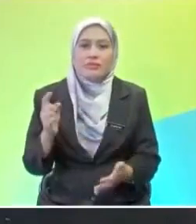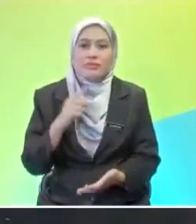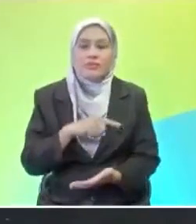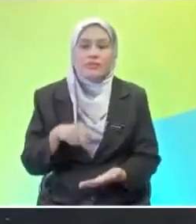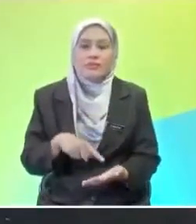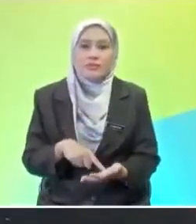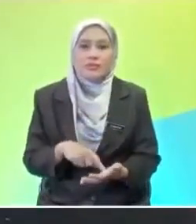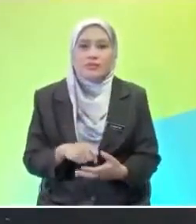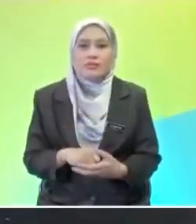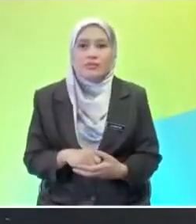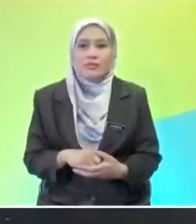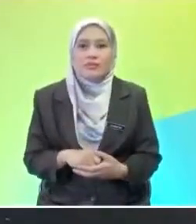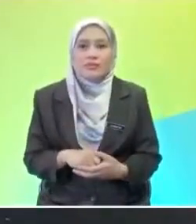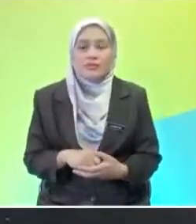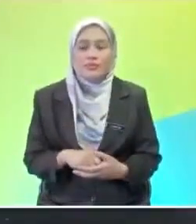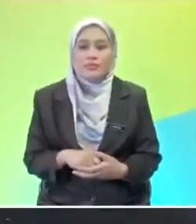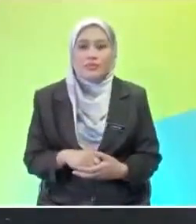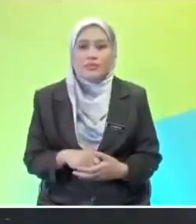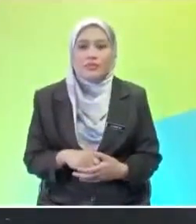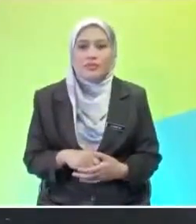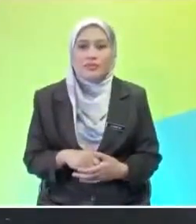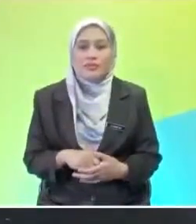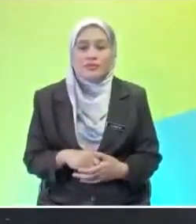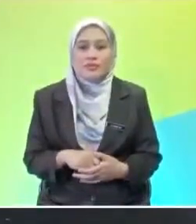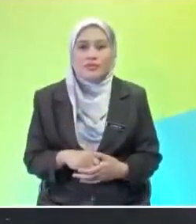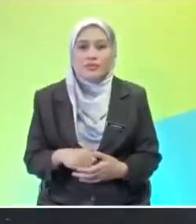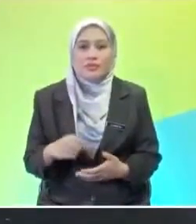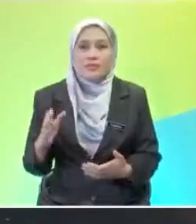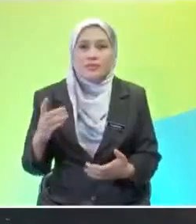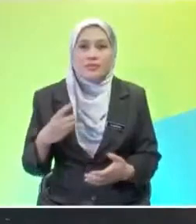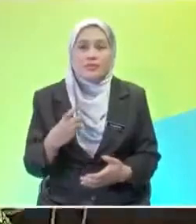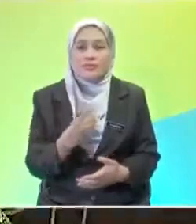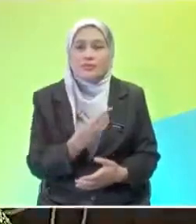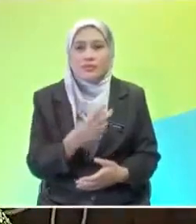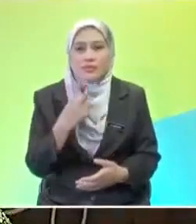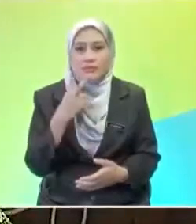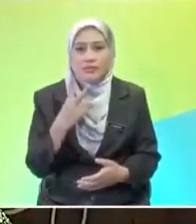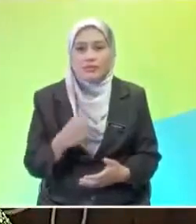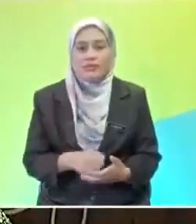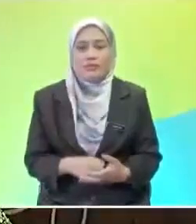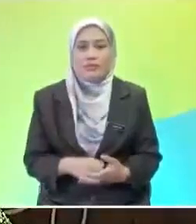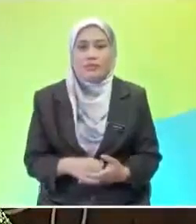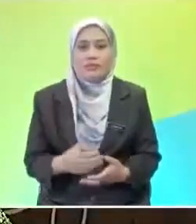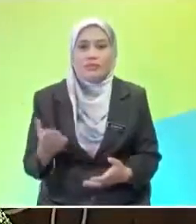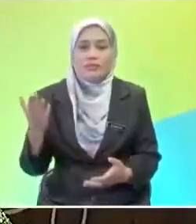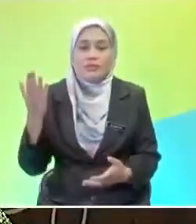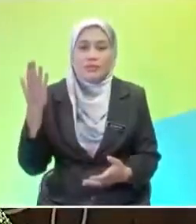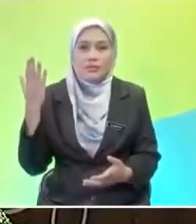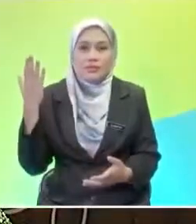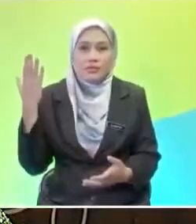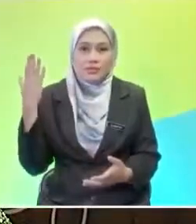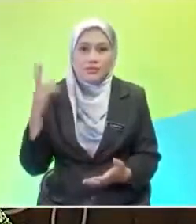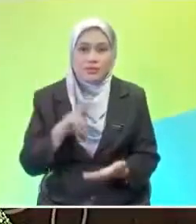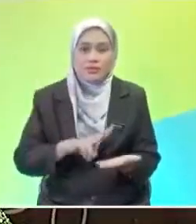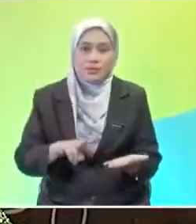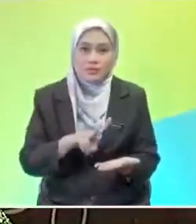mencuba membaca berita. Betul tak cikgu kali ini? Jom kita tengok mereka. Okey, baiklah murid-murid. Tadi jika sebentar tadi di awal video